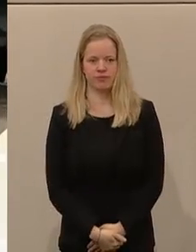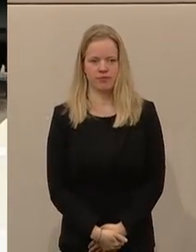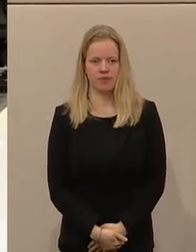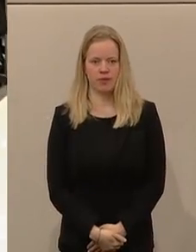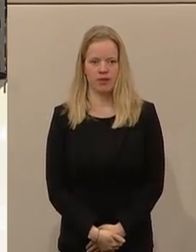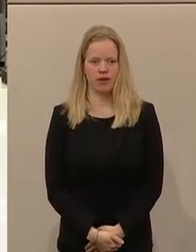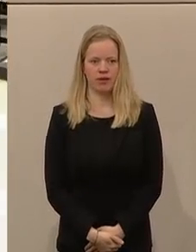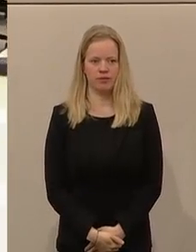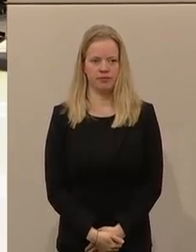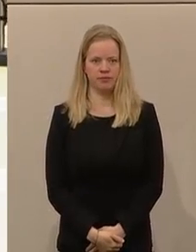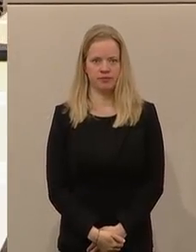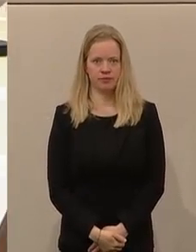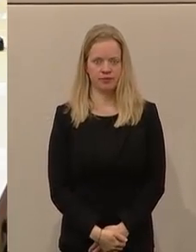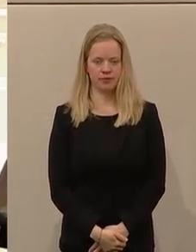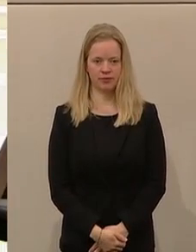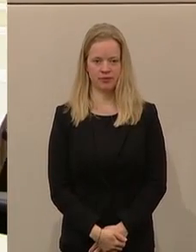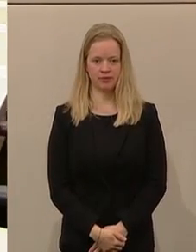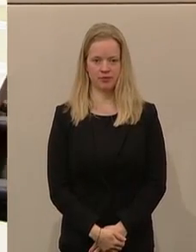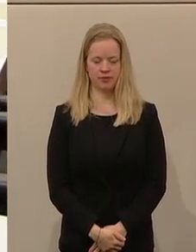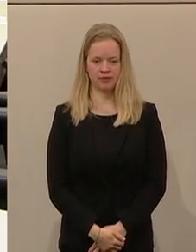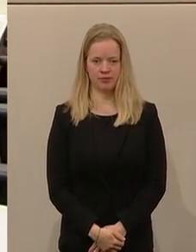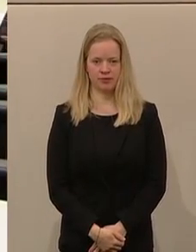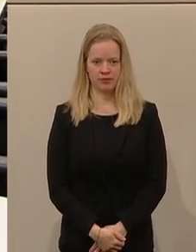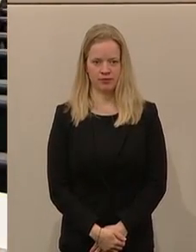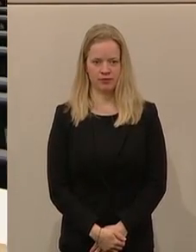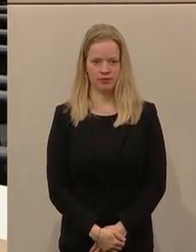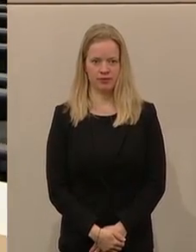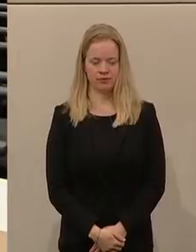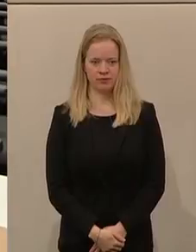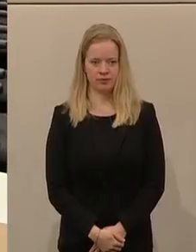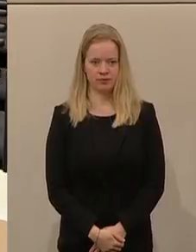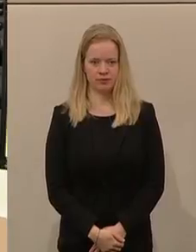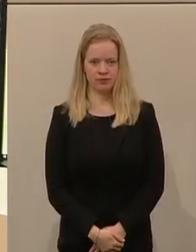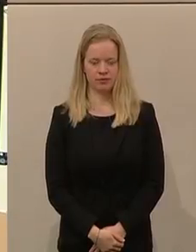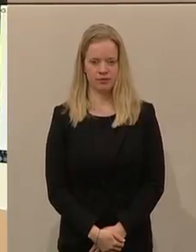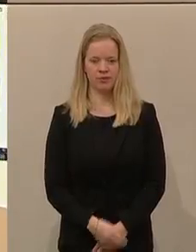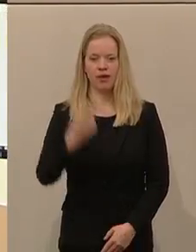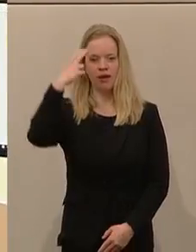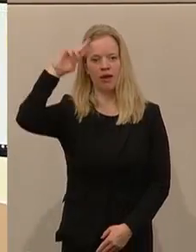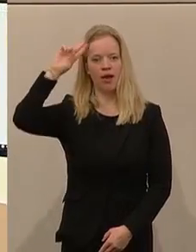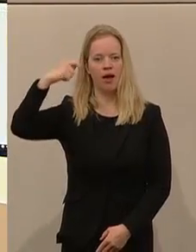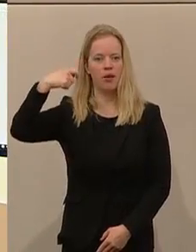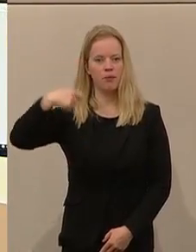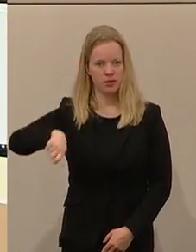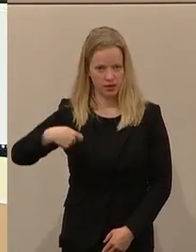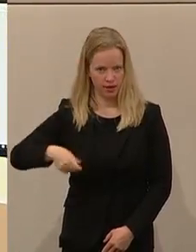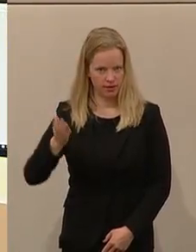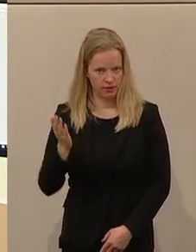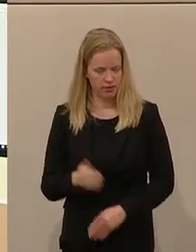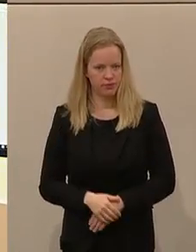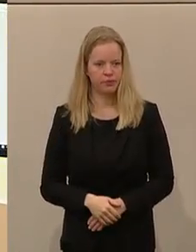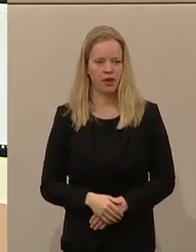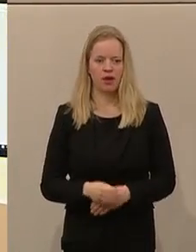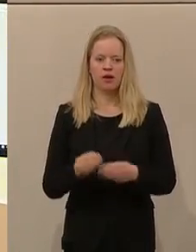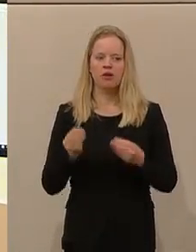Nächster Redner der Clubobmann und Parteichef, der Neos Matthias Strolz. Herr Präsident,